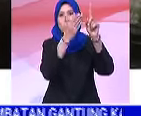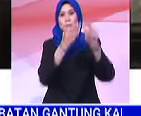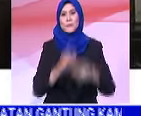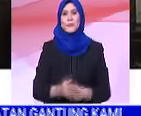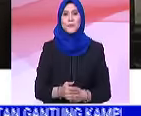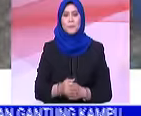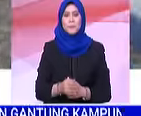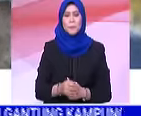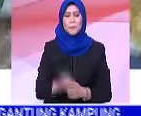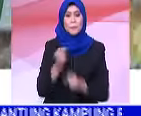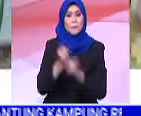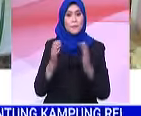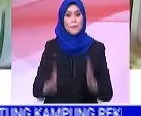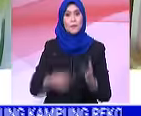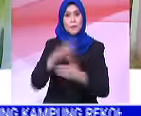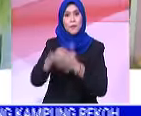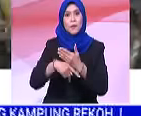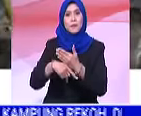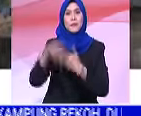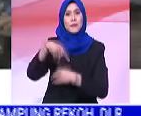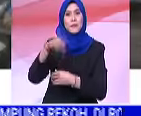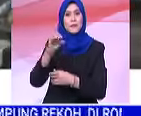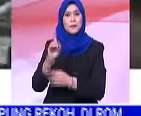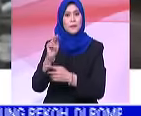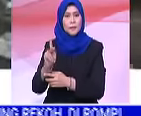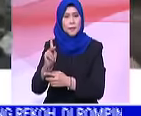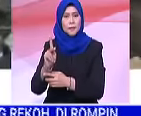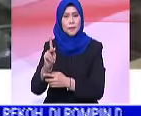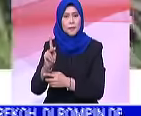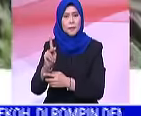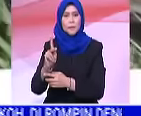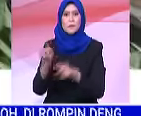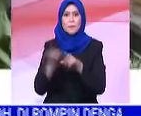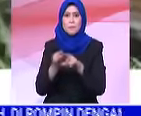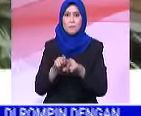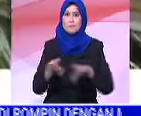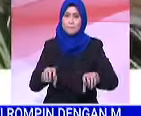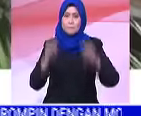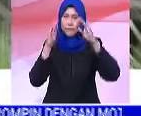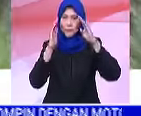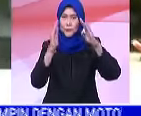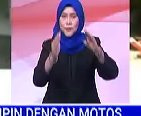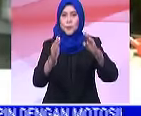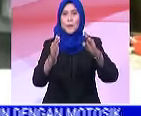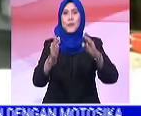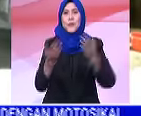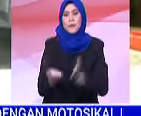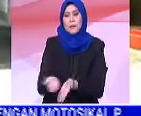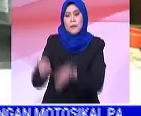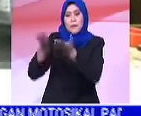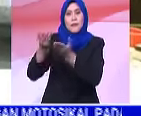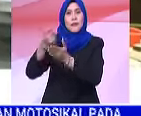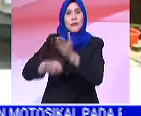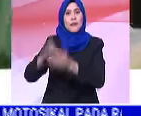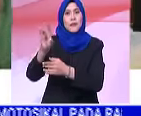berkenaan. Petugas Program Pemulihan Dalam Komuniti PDK turut diambil perhatian dengan menaikkan kadar bayaran